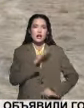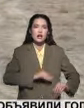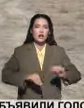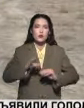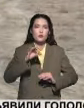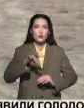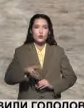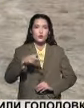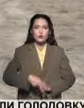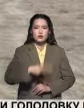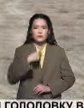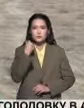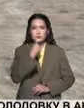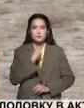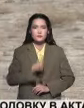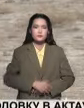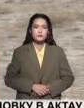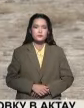в июне 2022 года.